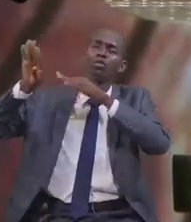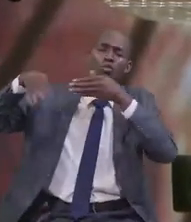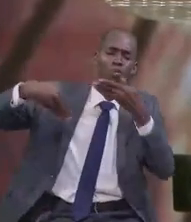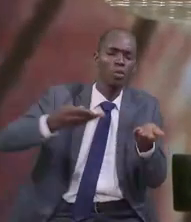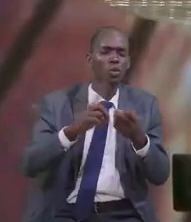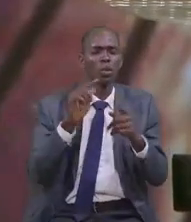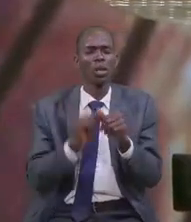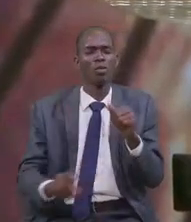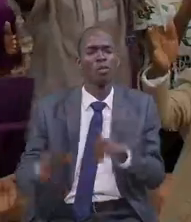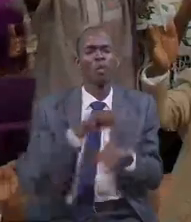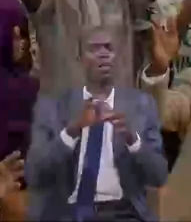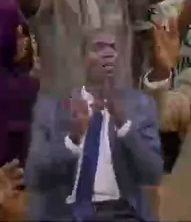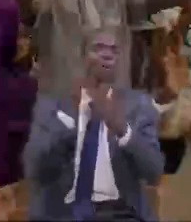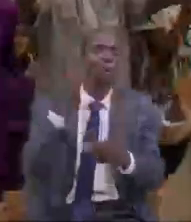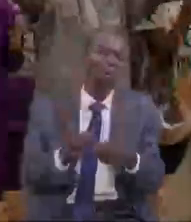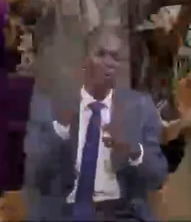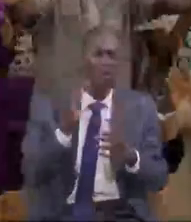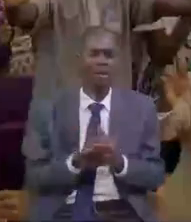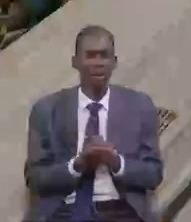pouvoir à tout le monde au nom de Jésus-Christ.